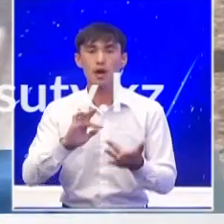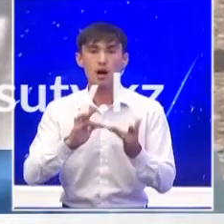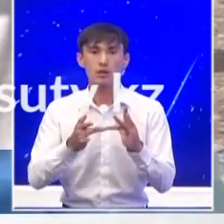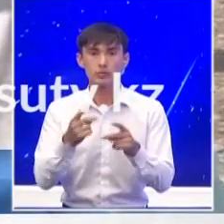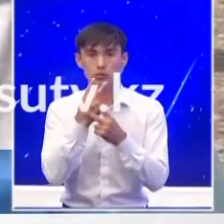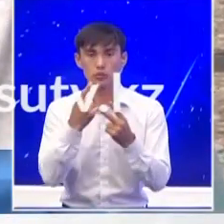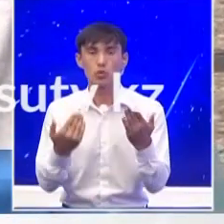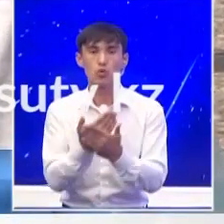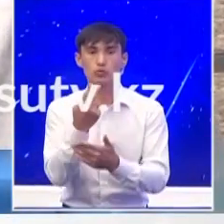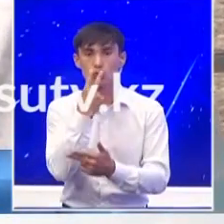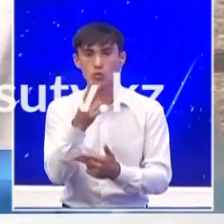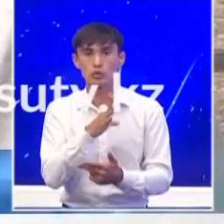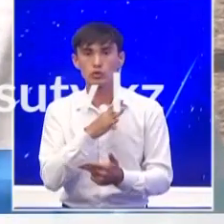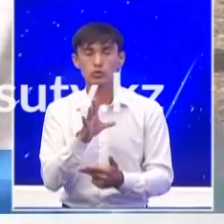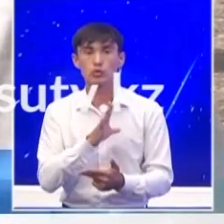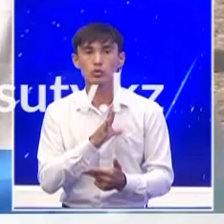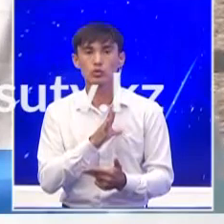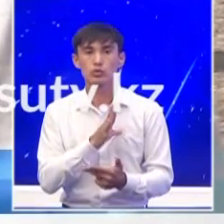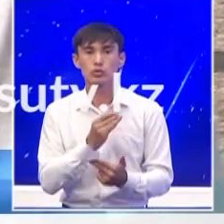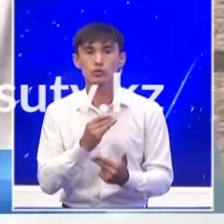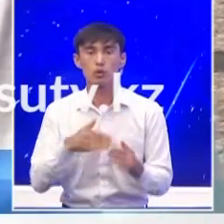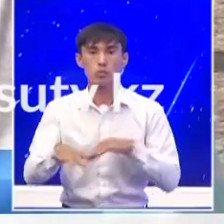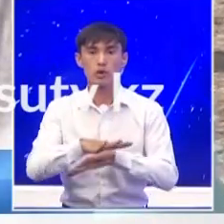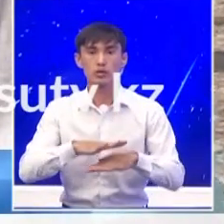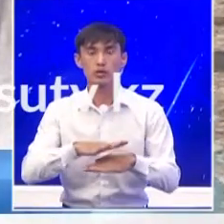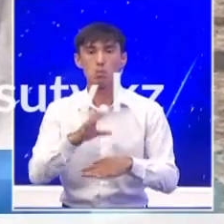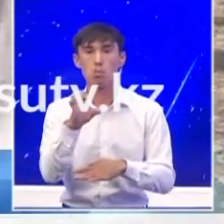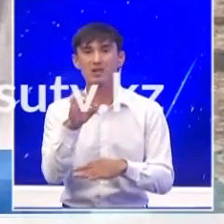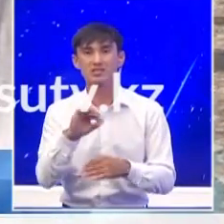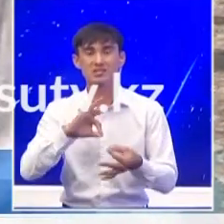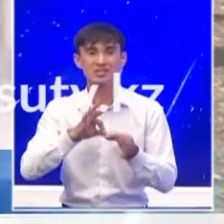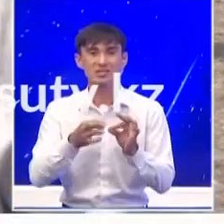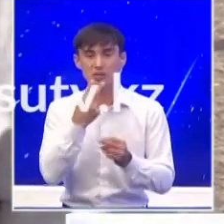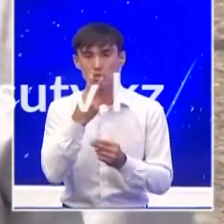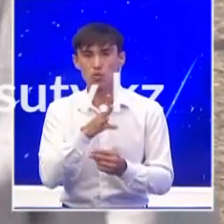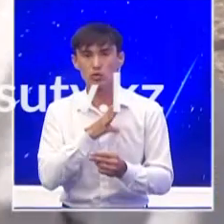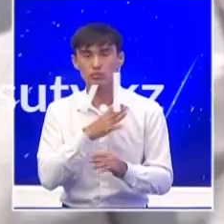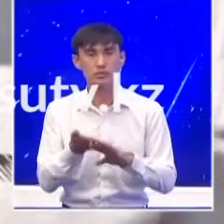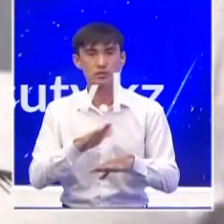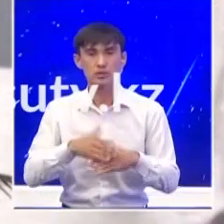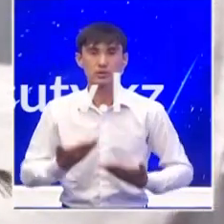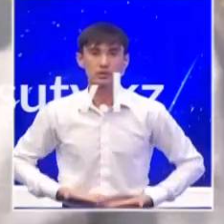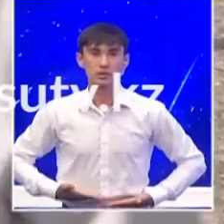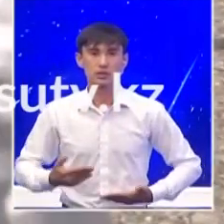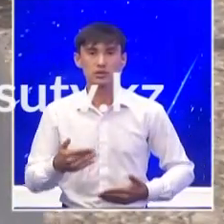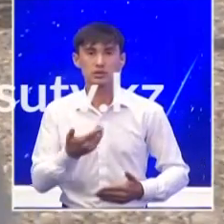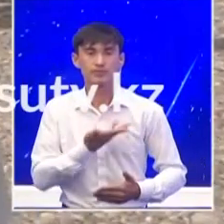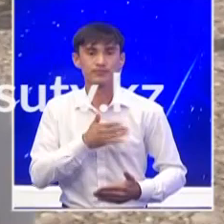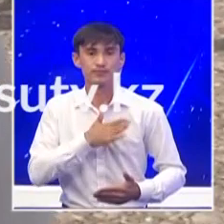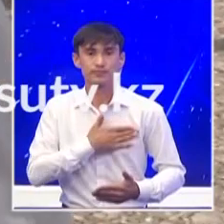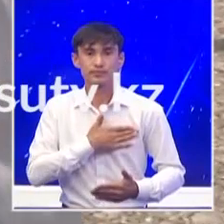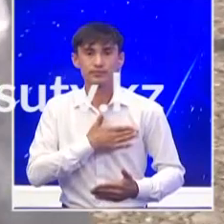көреміз. Сол кезде көріп отырып, сол өңірдің, бас өңірдің бана қиыншылығын көрдім де, сол қатты жанға батты.